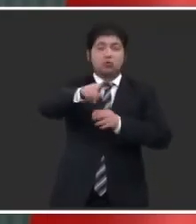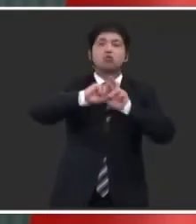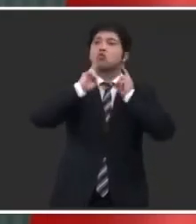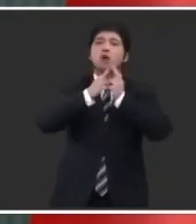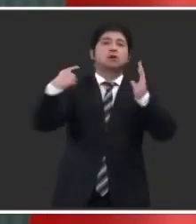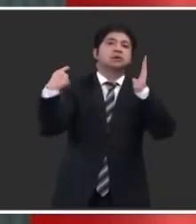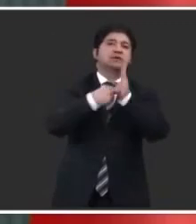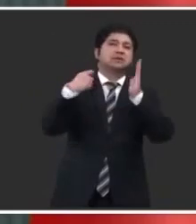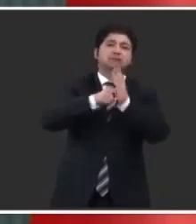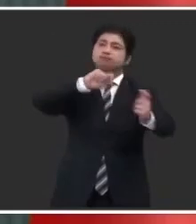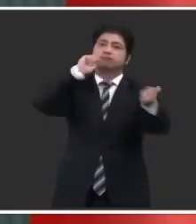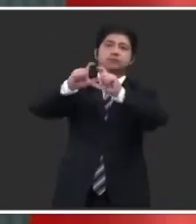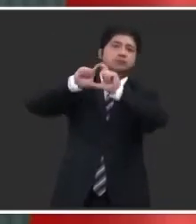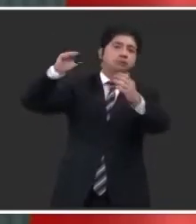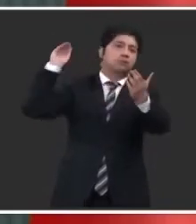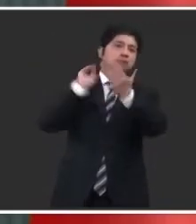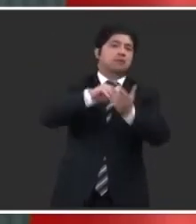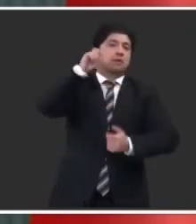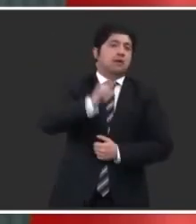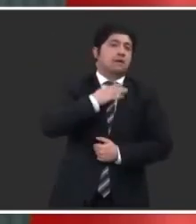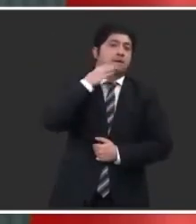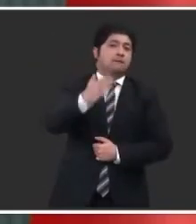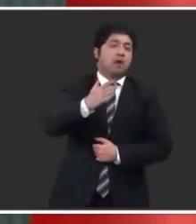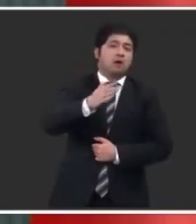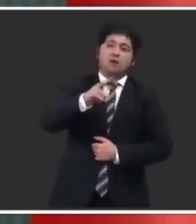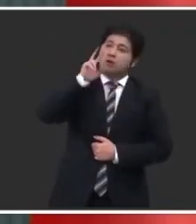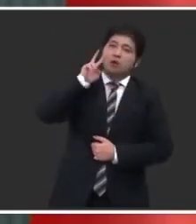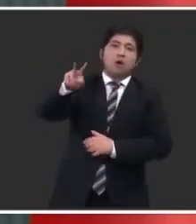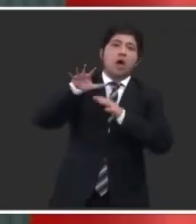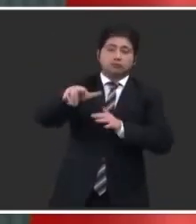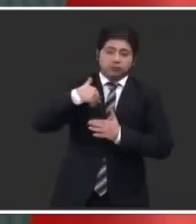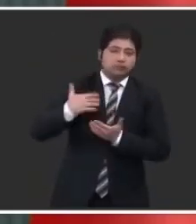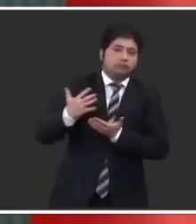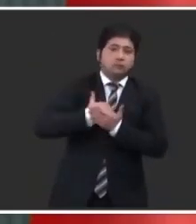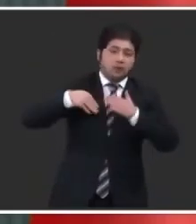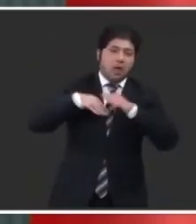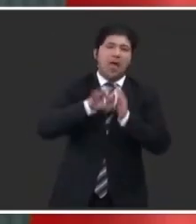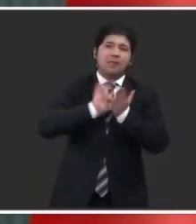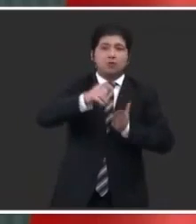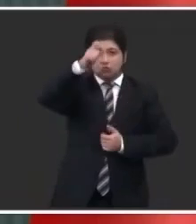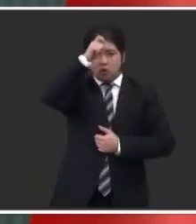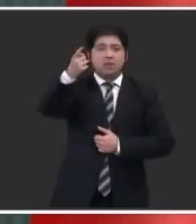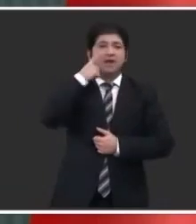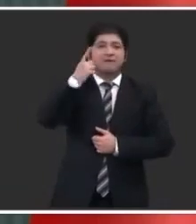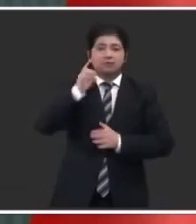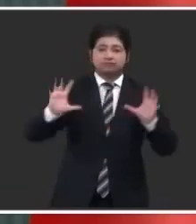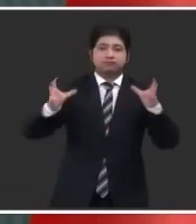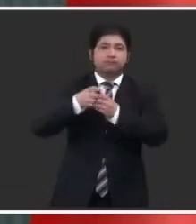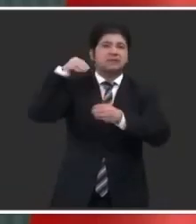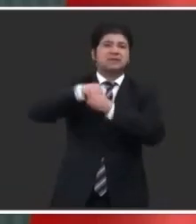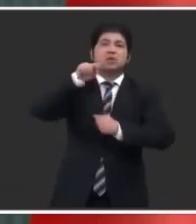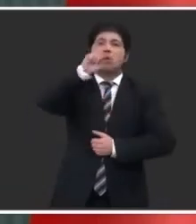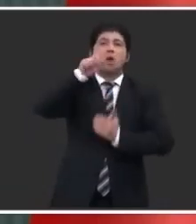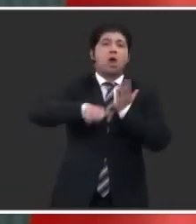markaya dönüştürüyoruz gıpta ile bakılan bu birikimi Türk devletleri Teşkilatı başta olmak üzere